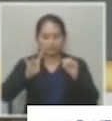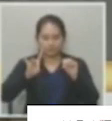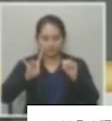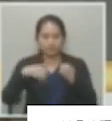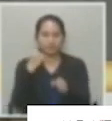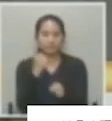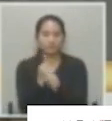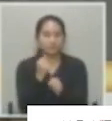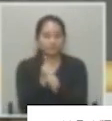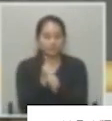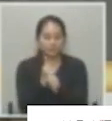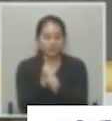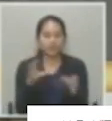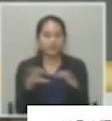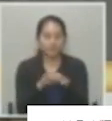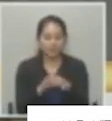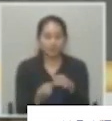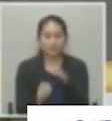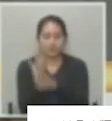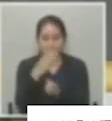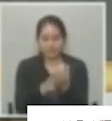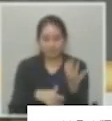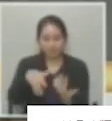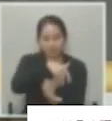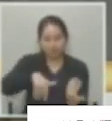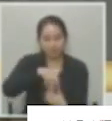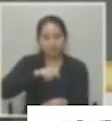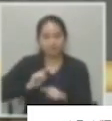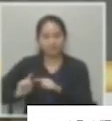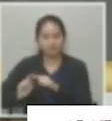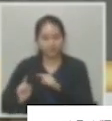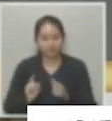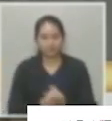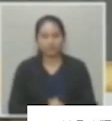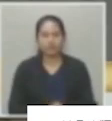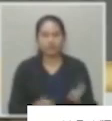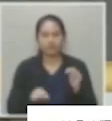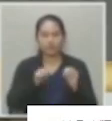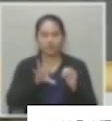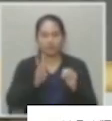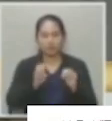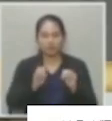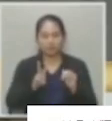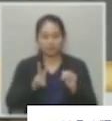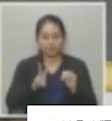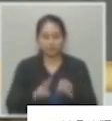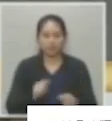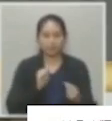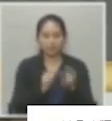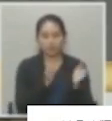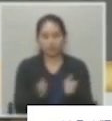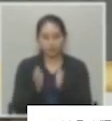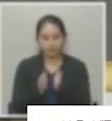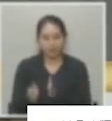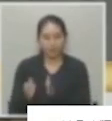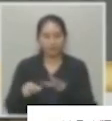ทำเรื่องสิ่งแวดล้อมการใช้ทรัพยากรนะครับต่อมามาตรา62เนี่ยเป็นกระบวนการจัดการงบประมาณ